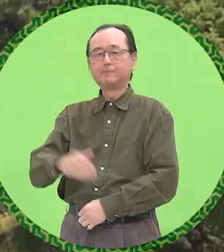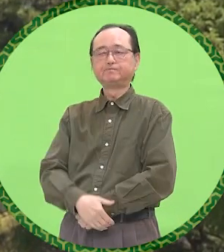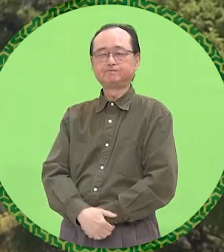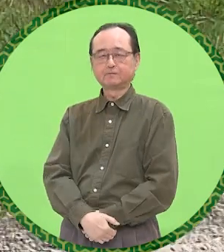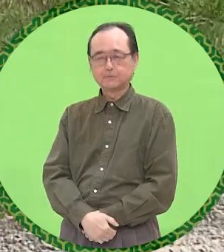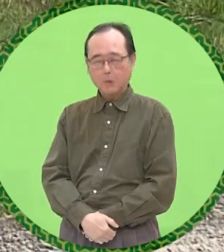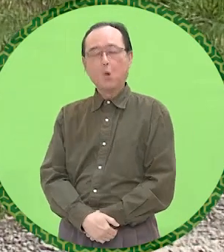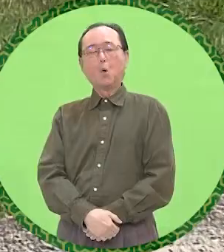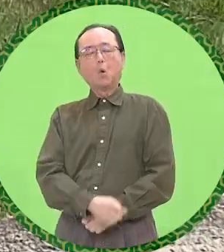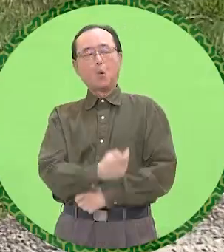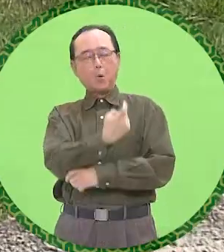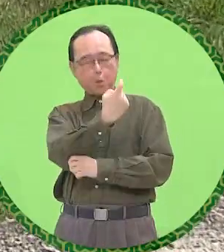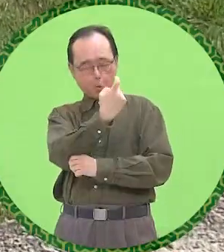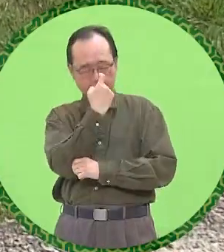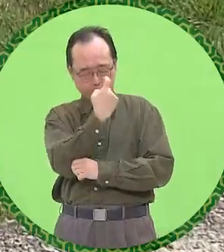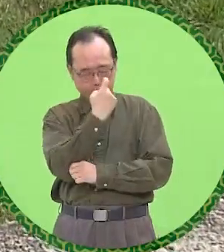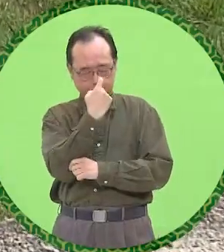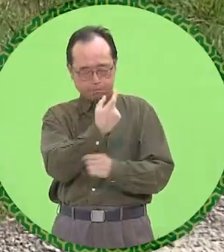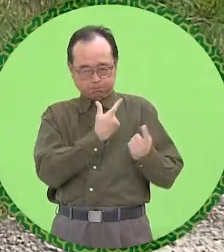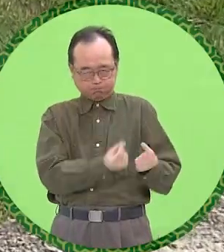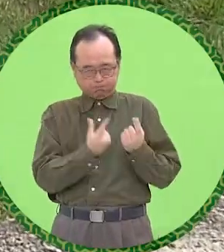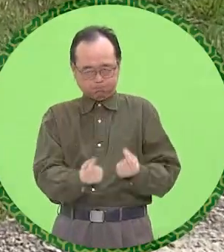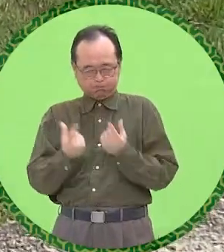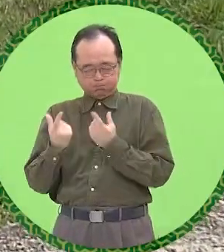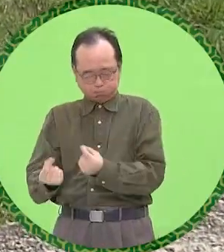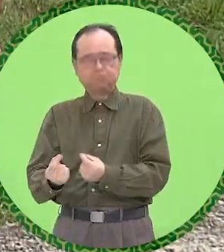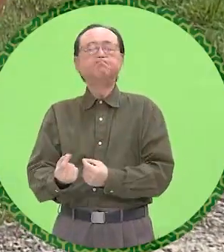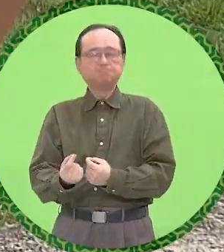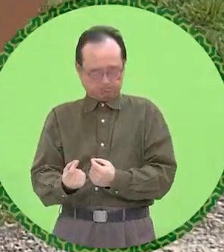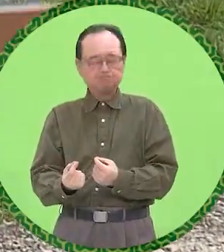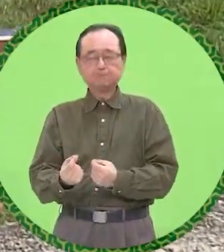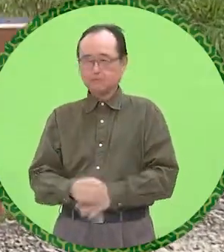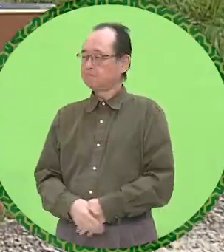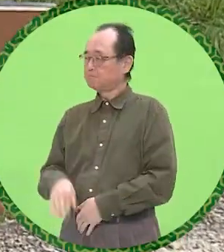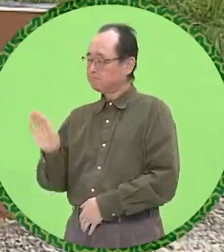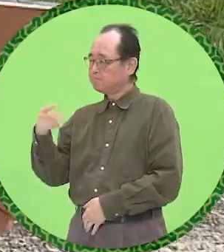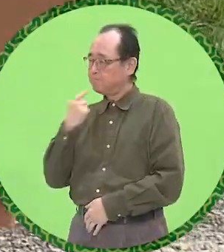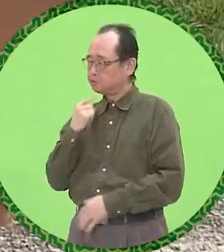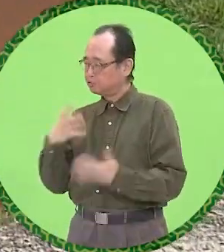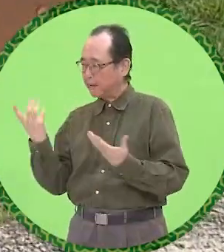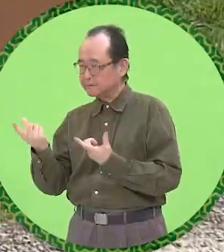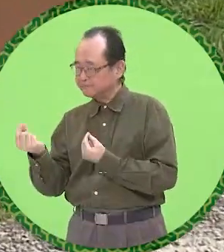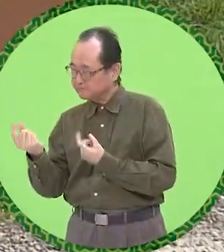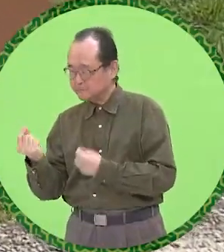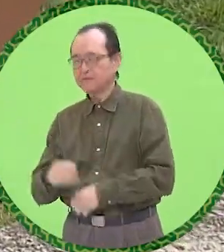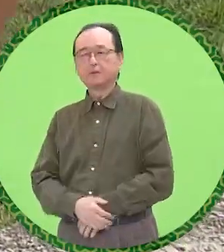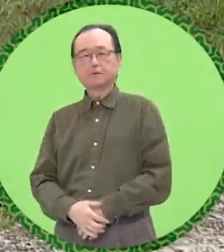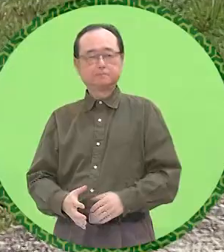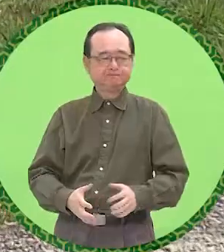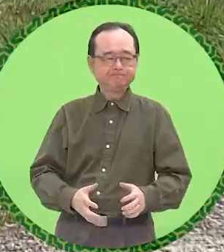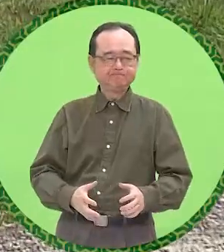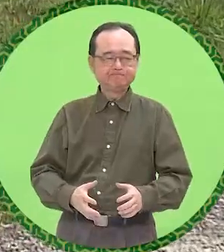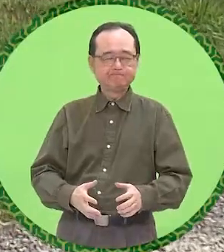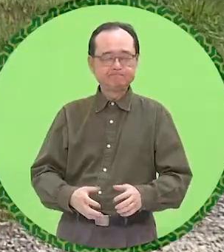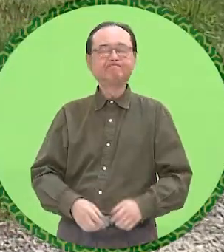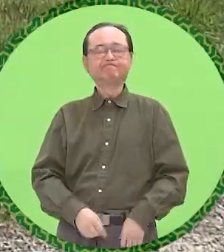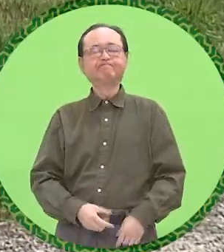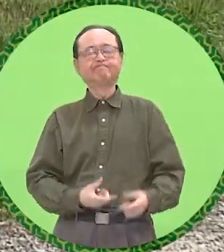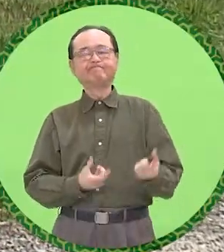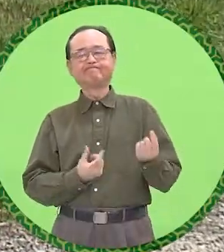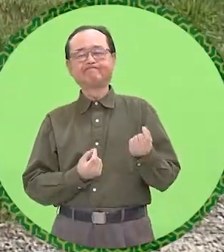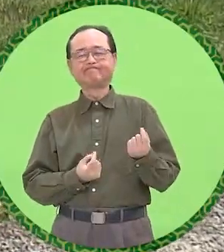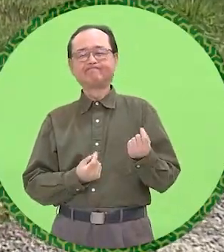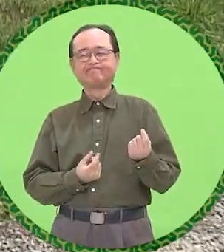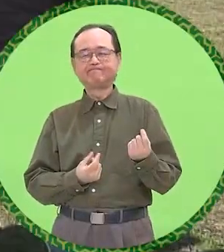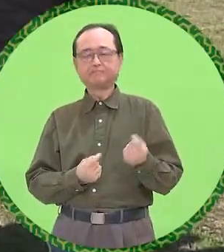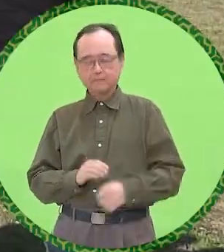ろ。 おお、しっかり学んできたようじゃの。 え、何も文句出せないでしょ、口出せないでしょ。 そういうことにしとこう